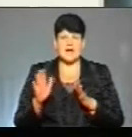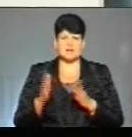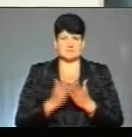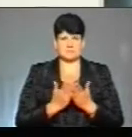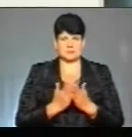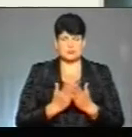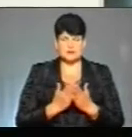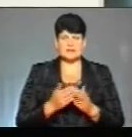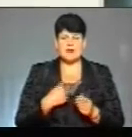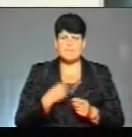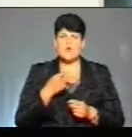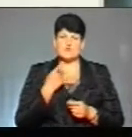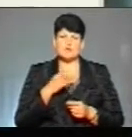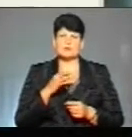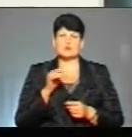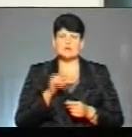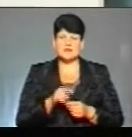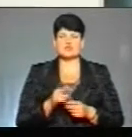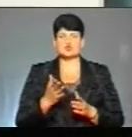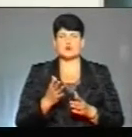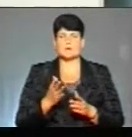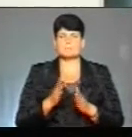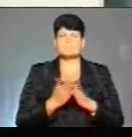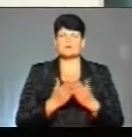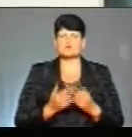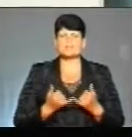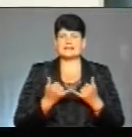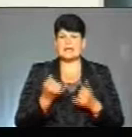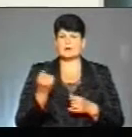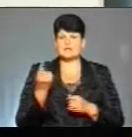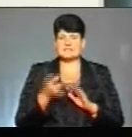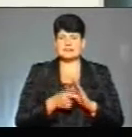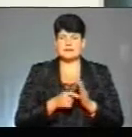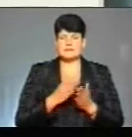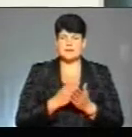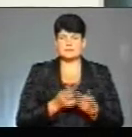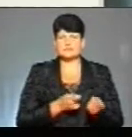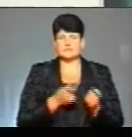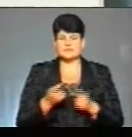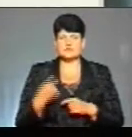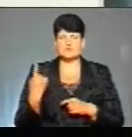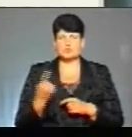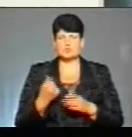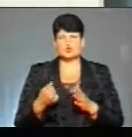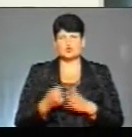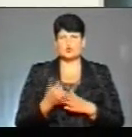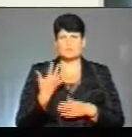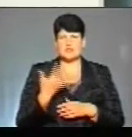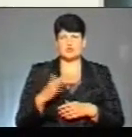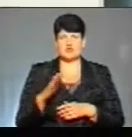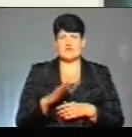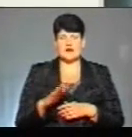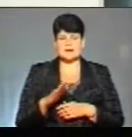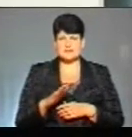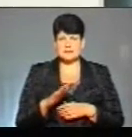нам наголошували про те, що підручники для 11 класу мають надійти в області до 5